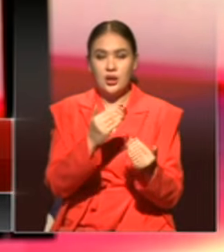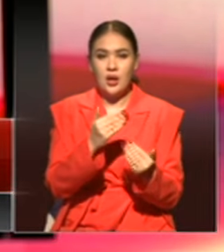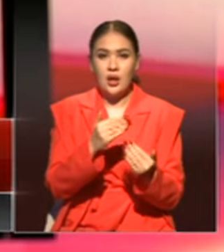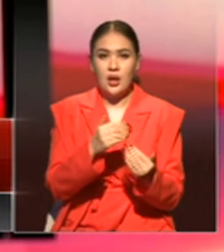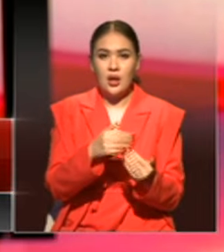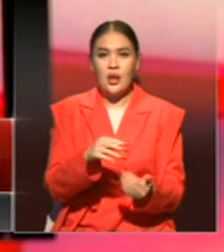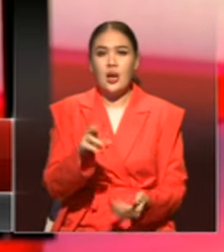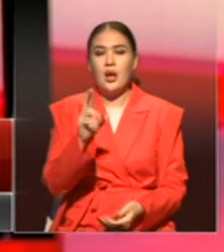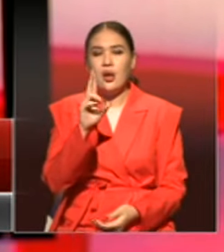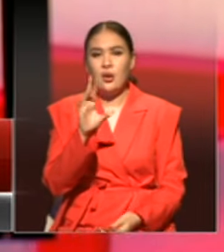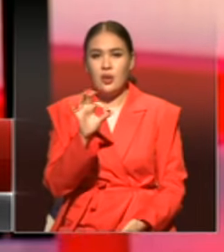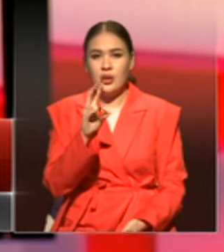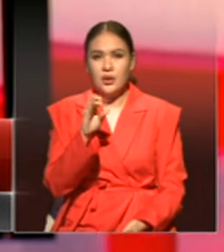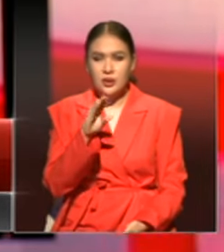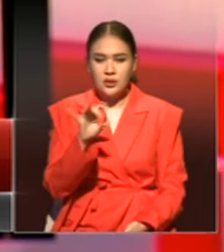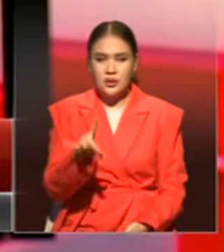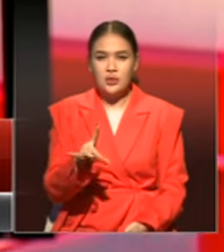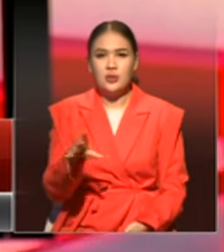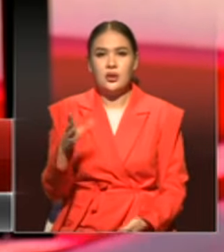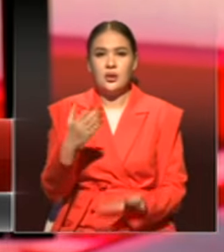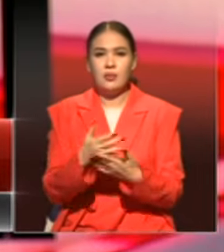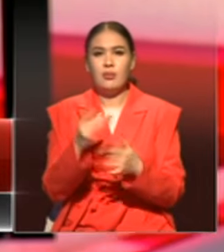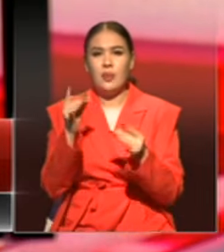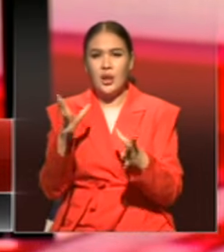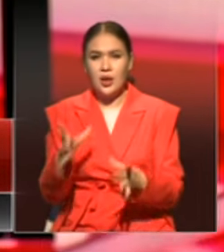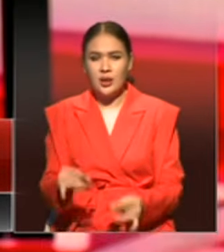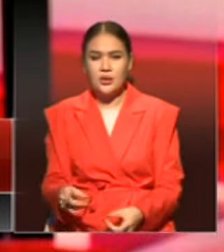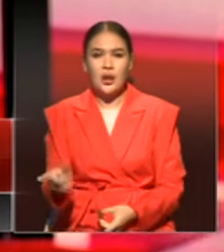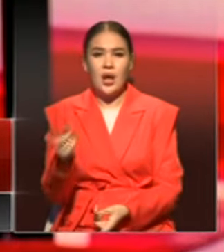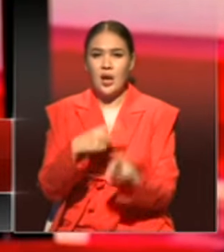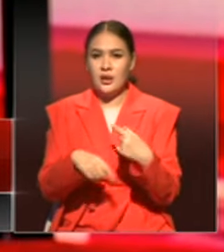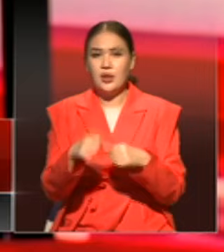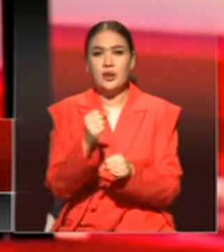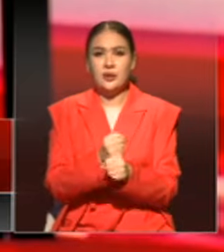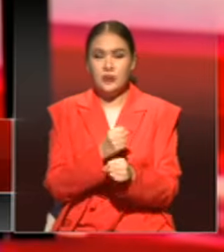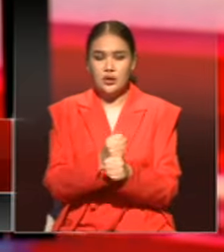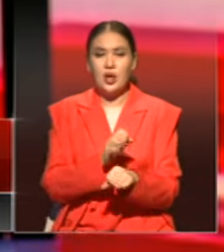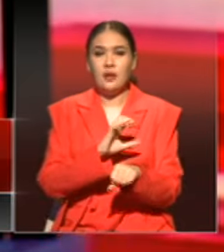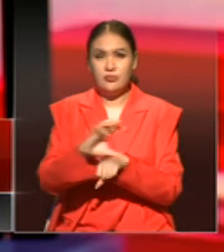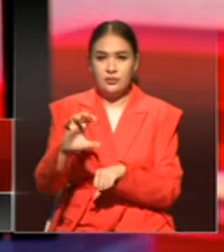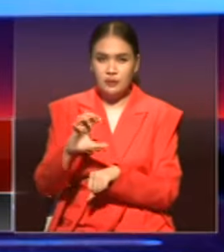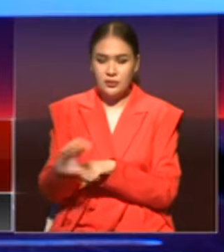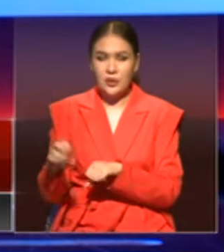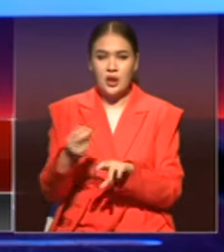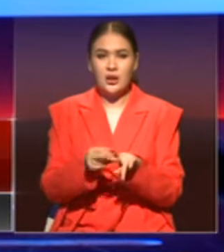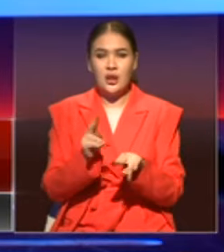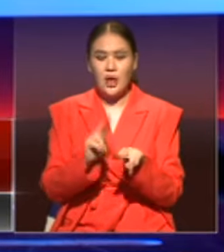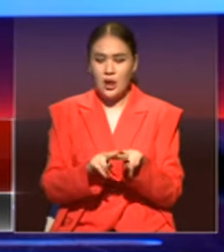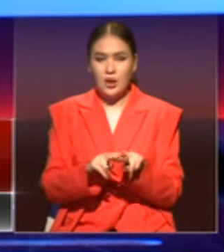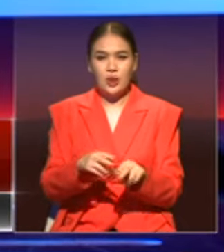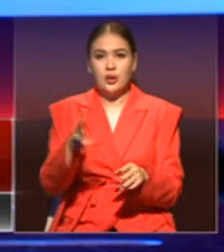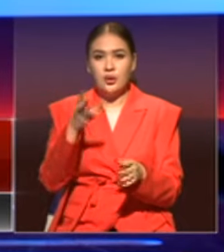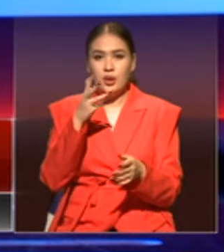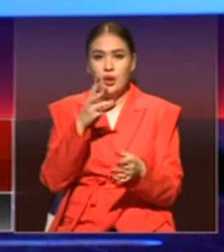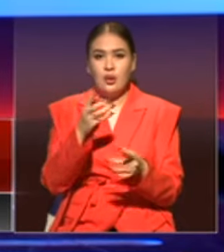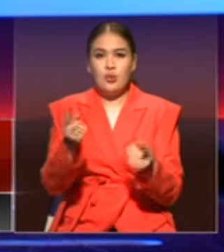полипропиленовый пакеттер, соларды қайтадан өңдеп, кәдімгі садовый парковый мебель жасап шығарамыз. Бұл әрине бүкіл өзекті мәселелерді бәрін шеше